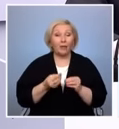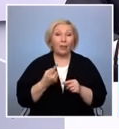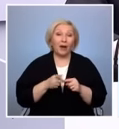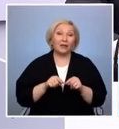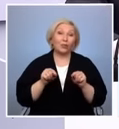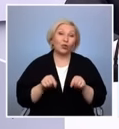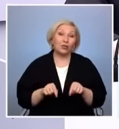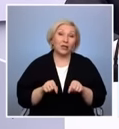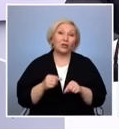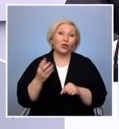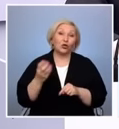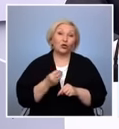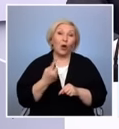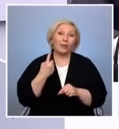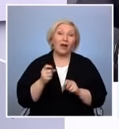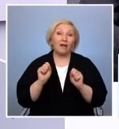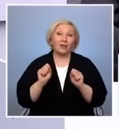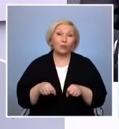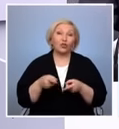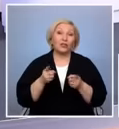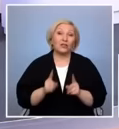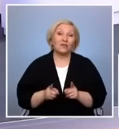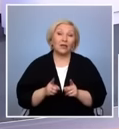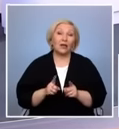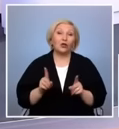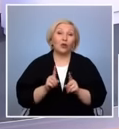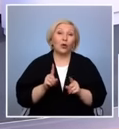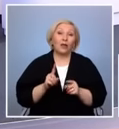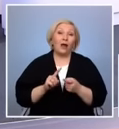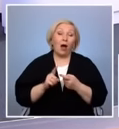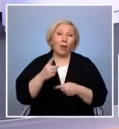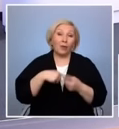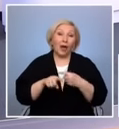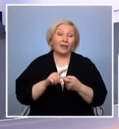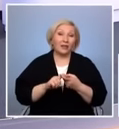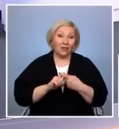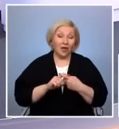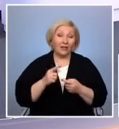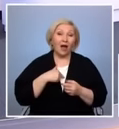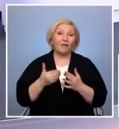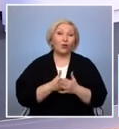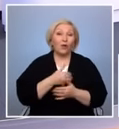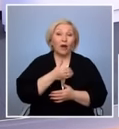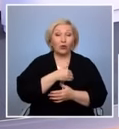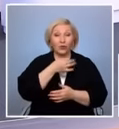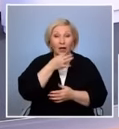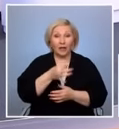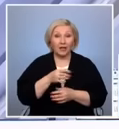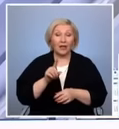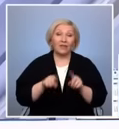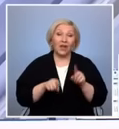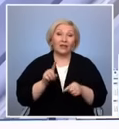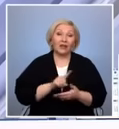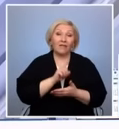поработаю». Потом Хабиров понял, что сморозил глупости, и сказал, «Ну, в смысле, пойду на выборы, а если нет,